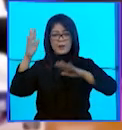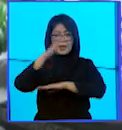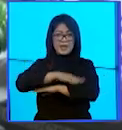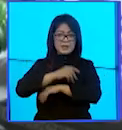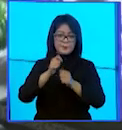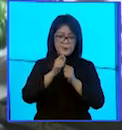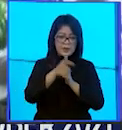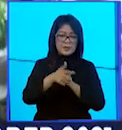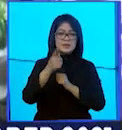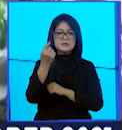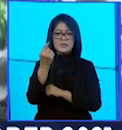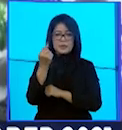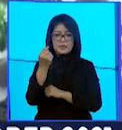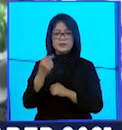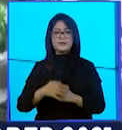sendiri.